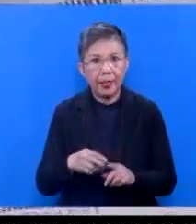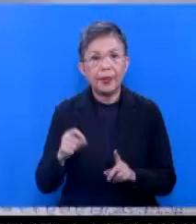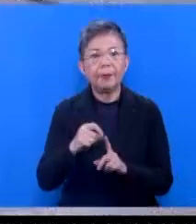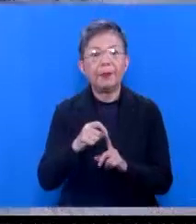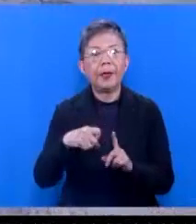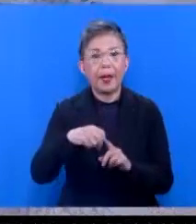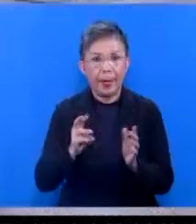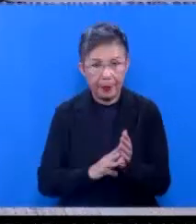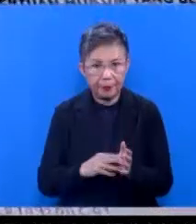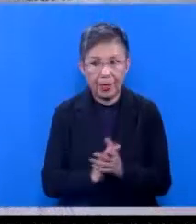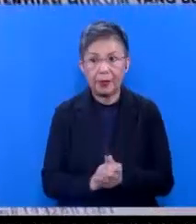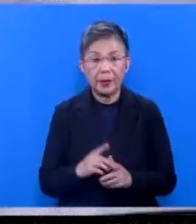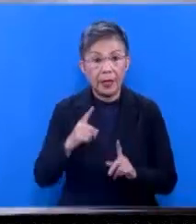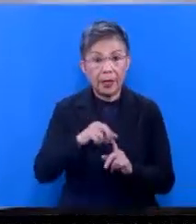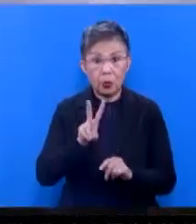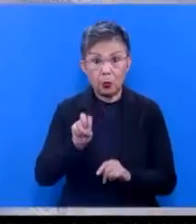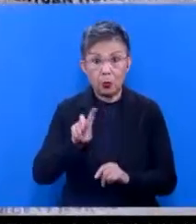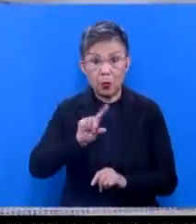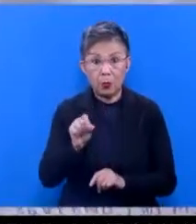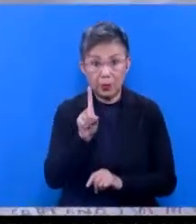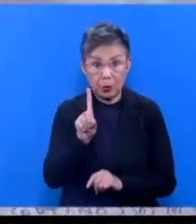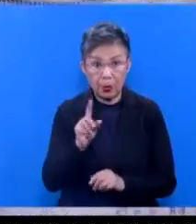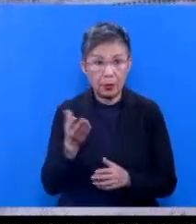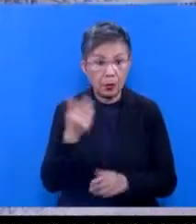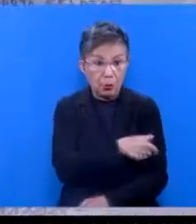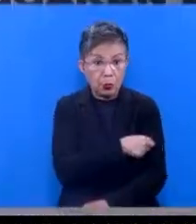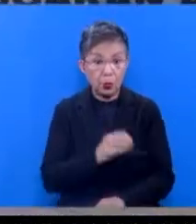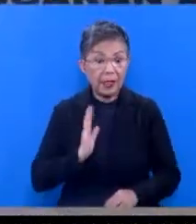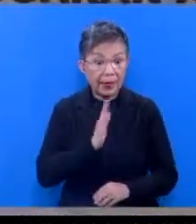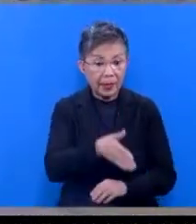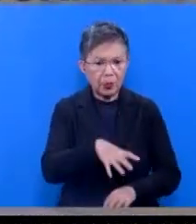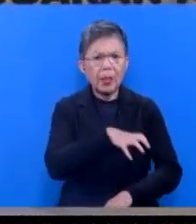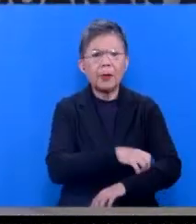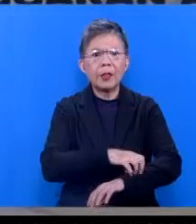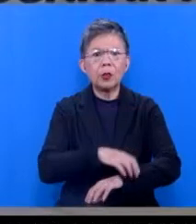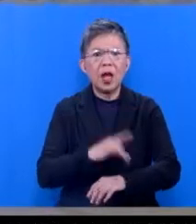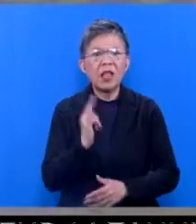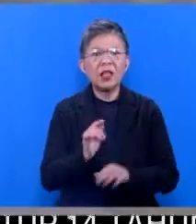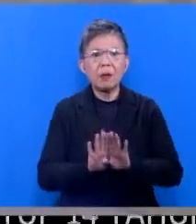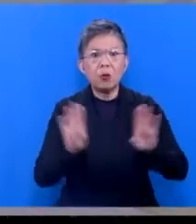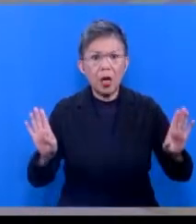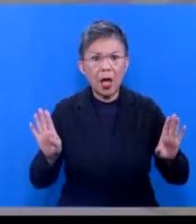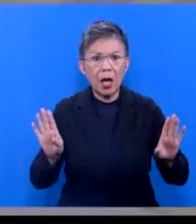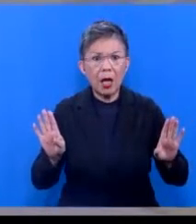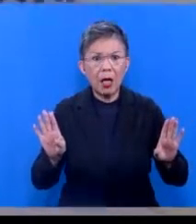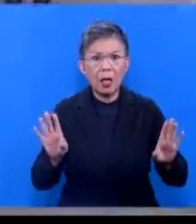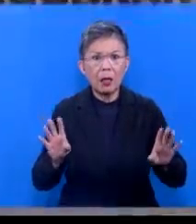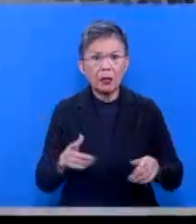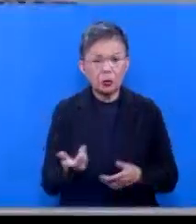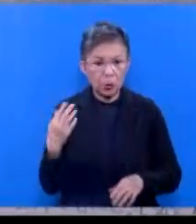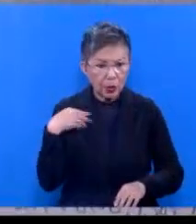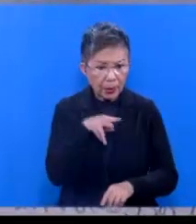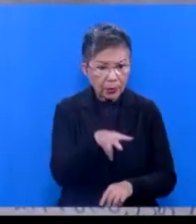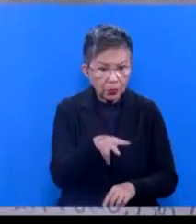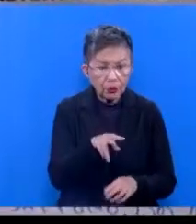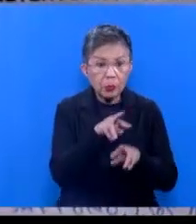umum. Seperti pada 22 Januari lalu ketika petugas mendapati panti pijat tetap membuka usaha saat petugas